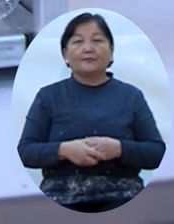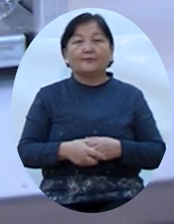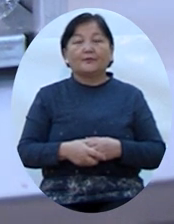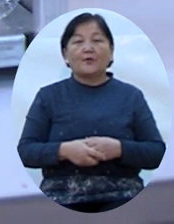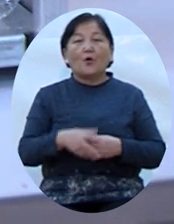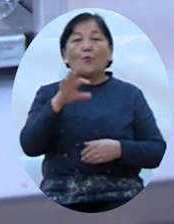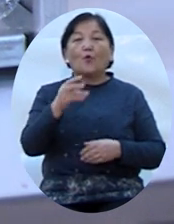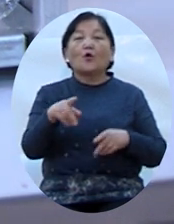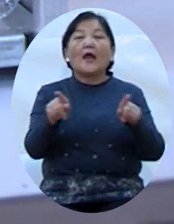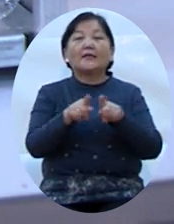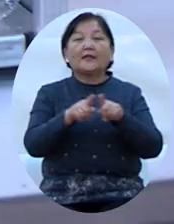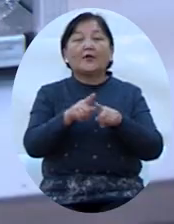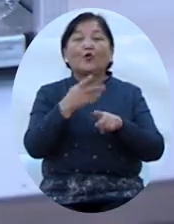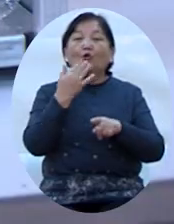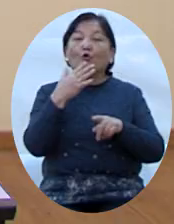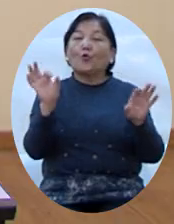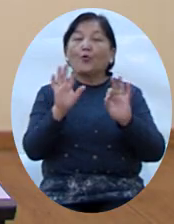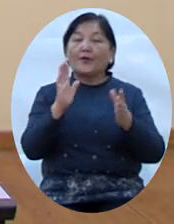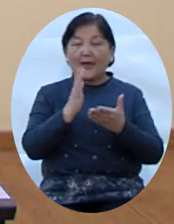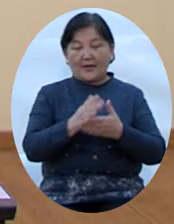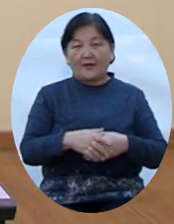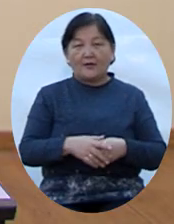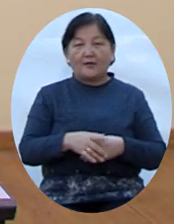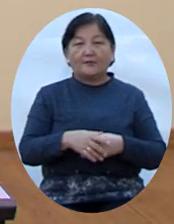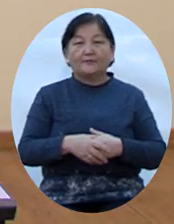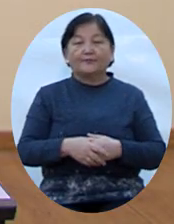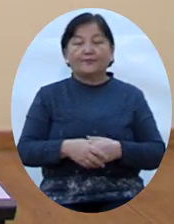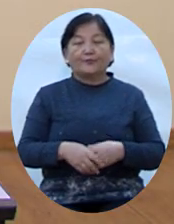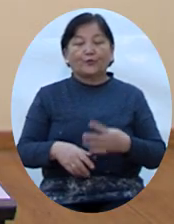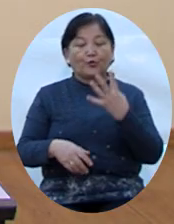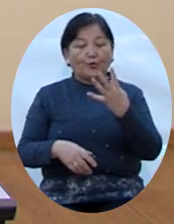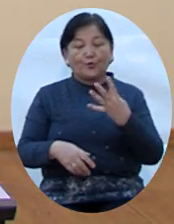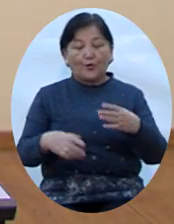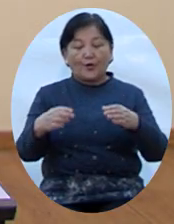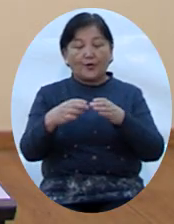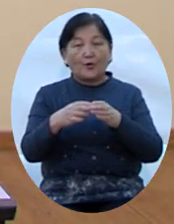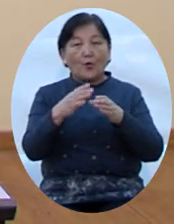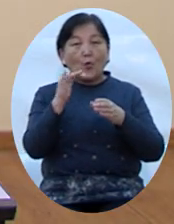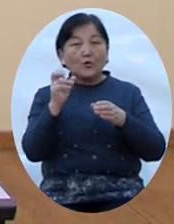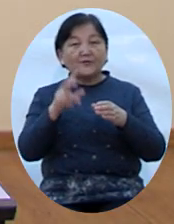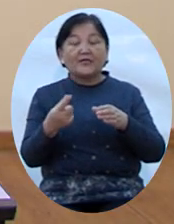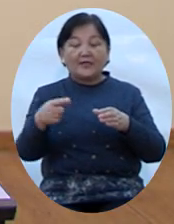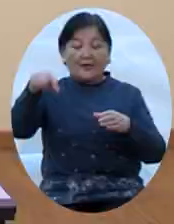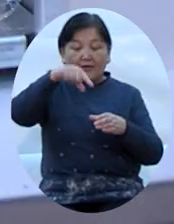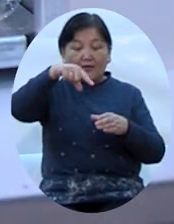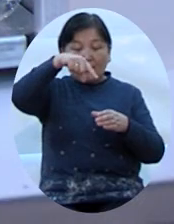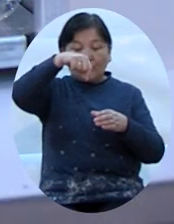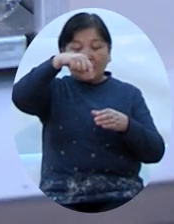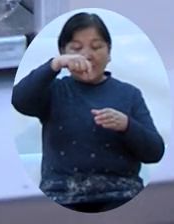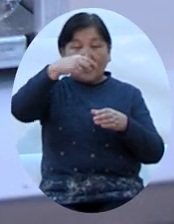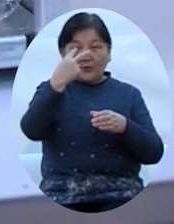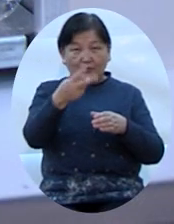За мөн адил өнгөгүй байна. За одоо 4 дугаарын уусмалт тусая.